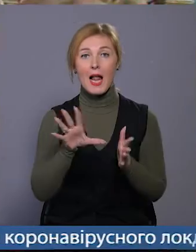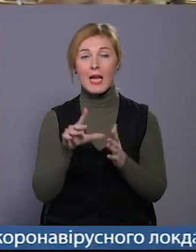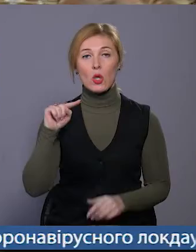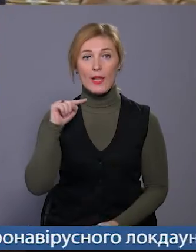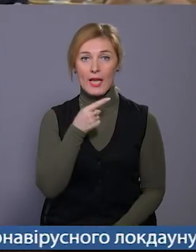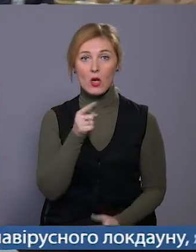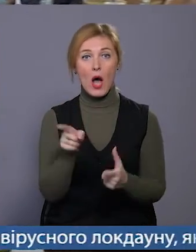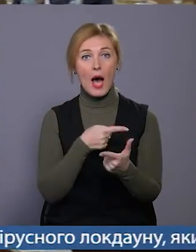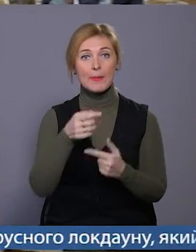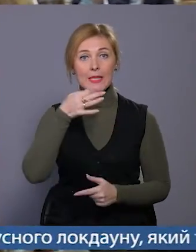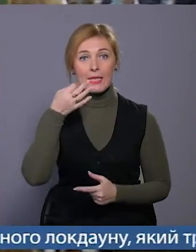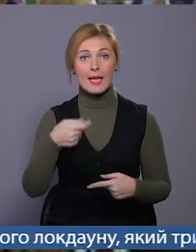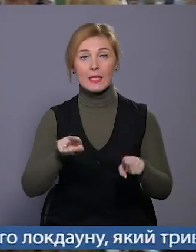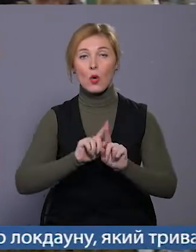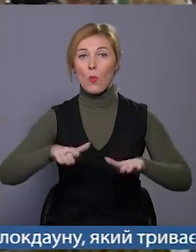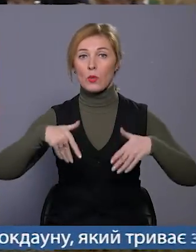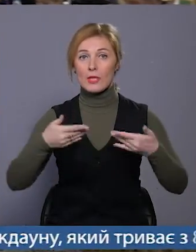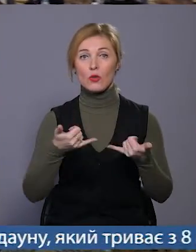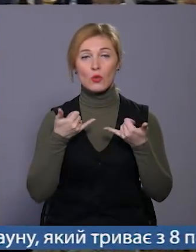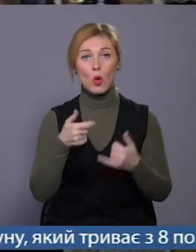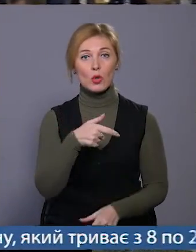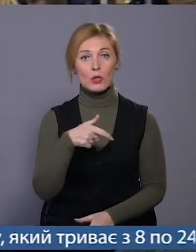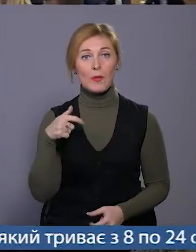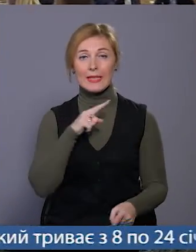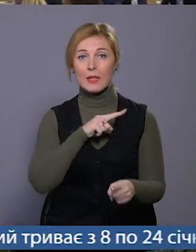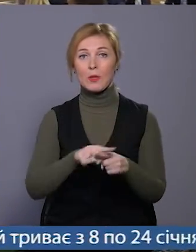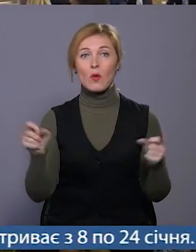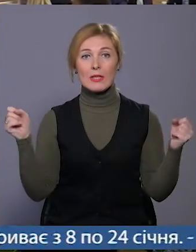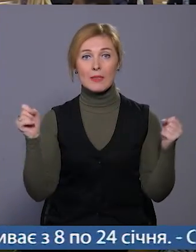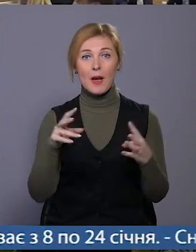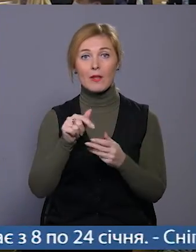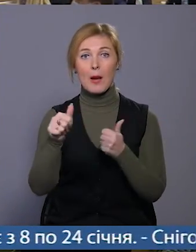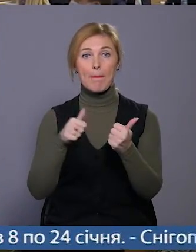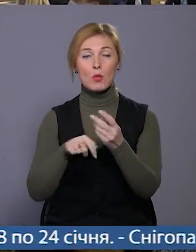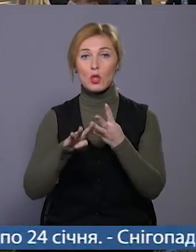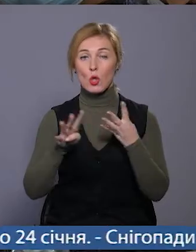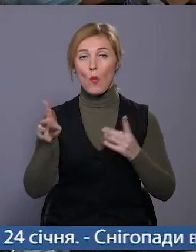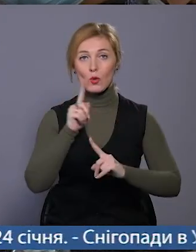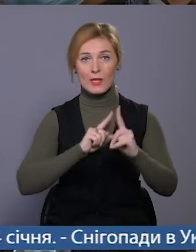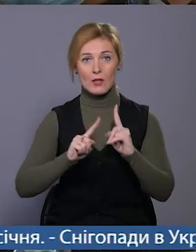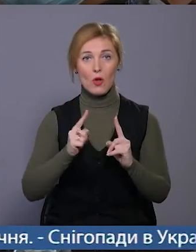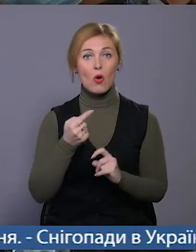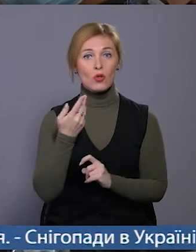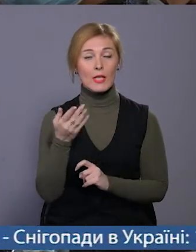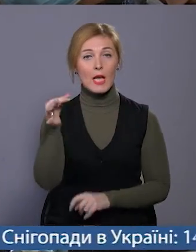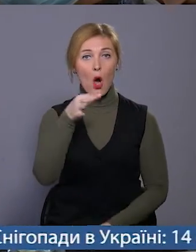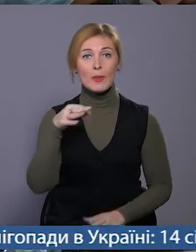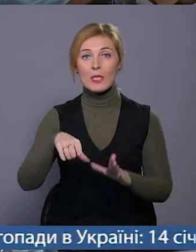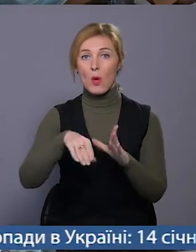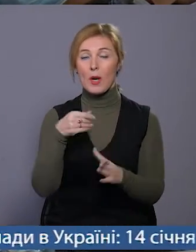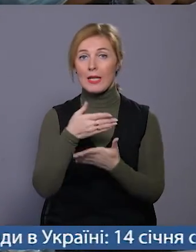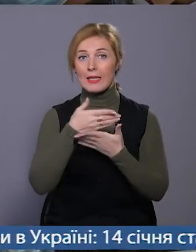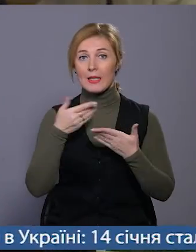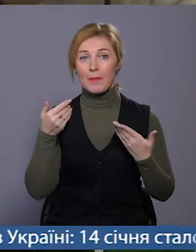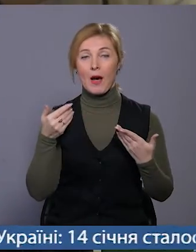електроенергію. Аби висловити цю позицію, сьогодні депутати терміново зібралися на позачергову сесію. Оскільки обласні обранці не